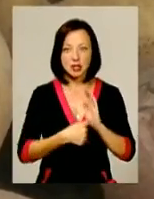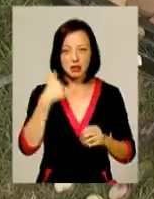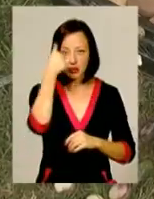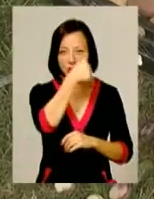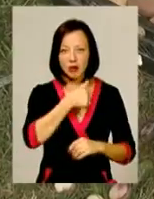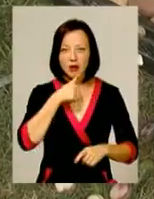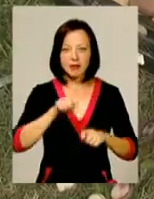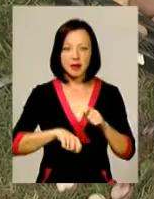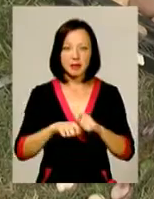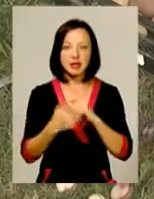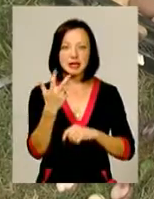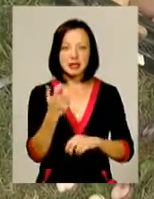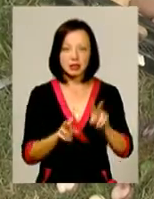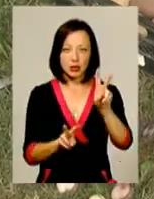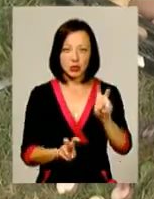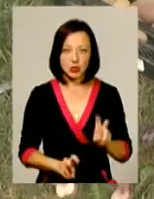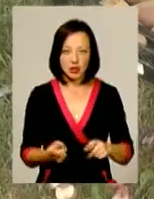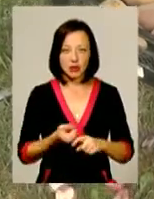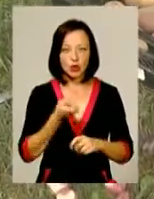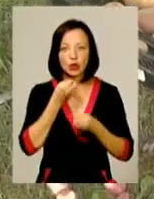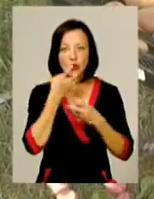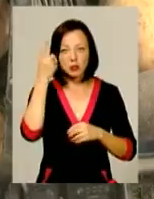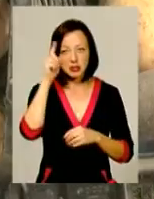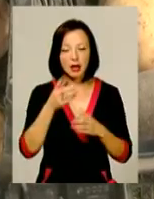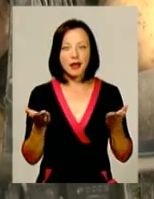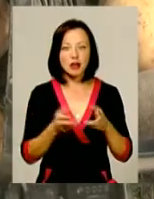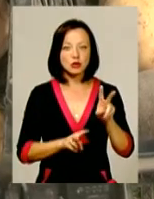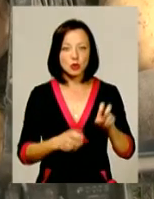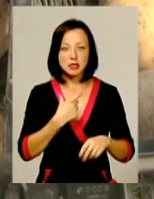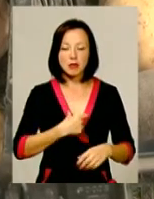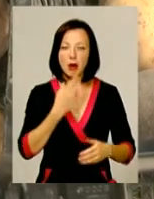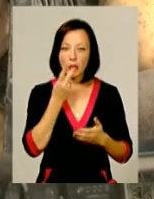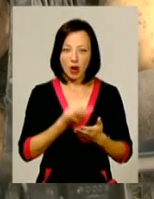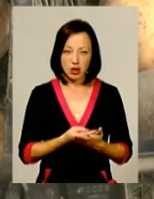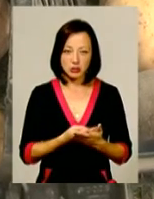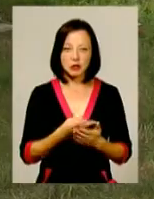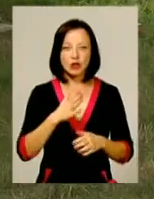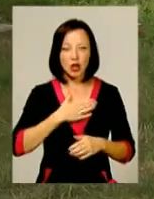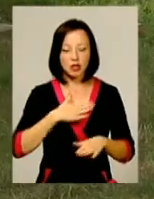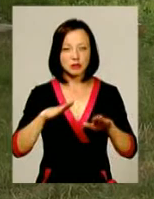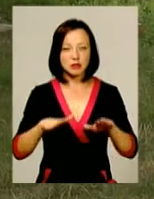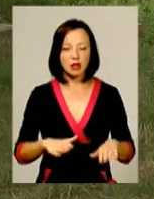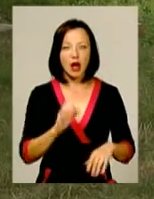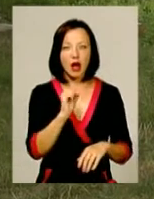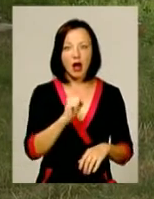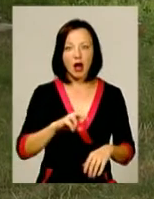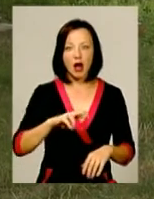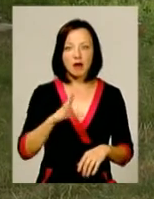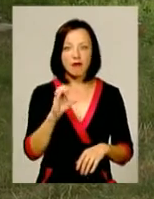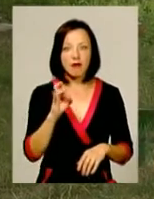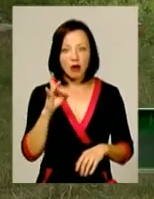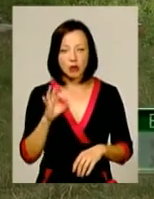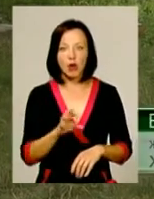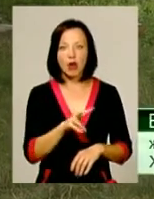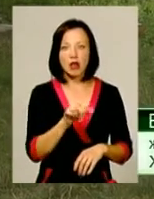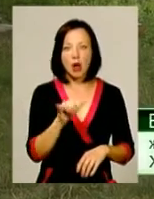вже десь 300 сортів бульби і вже добре знає, як який сорт себе покаже в нашій місцевості. Альвару я сажу, лауру я